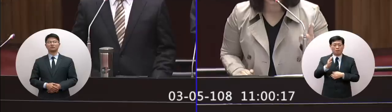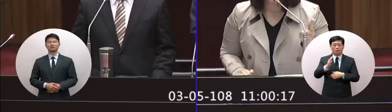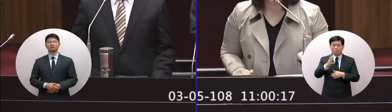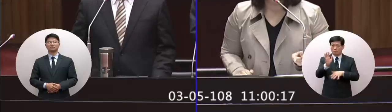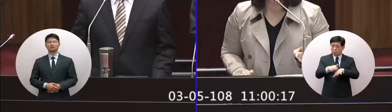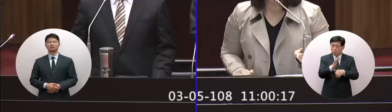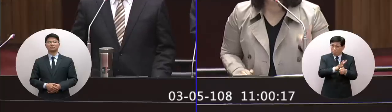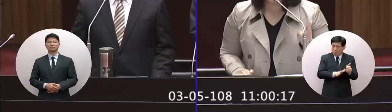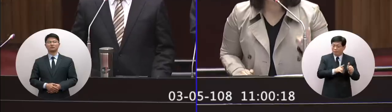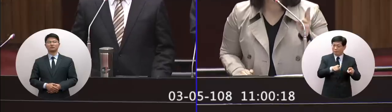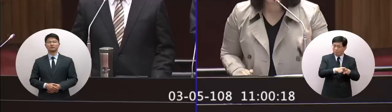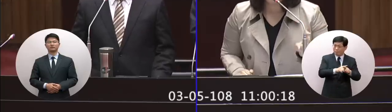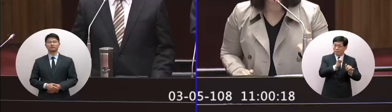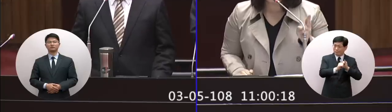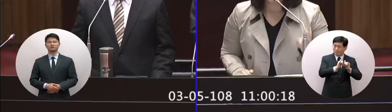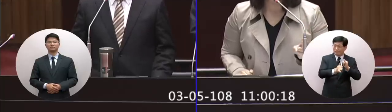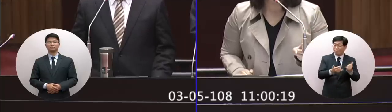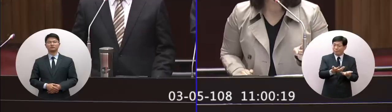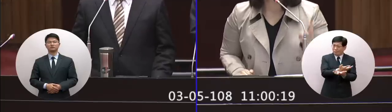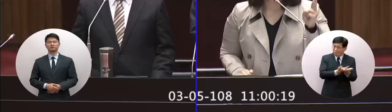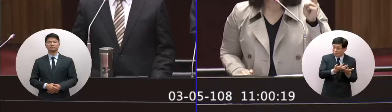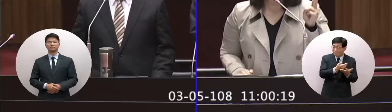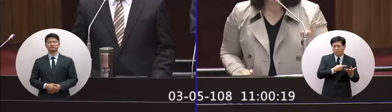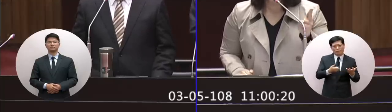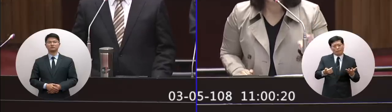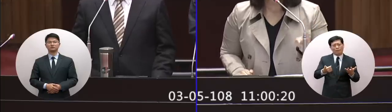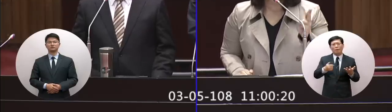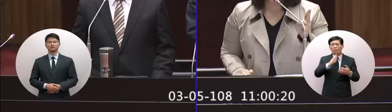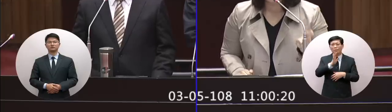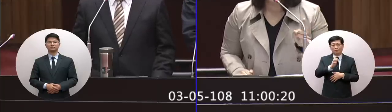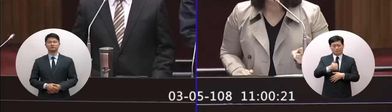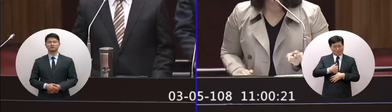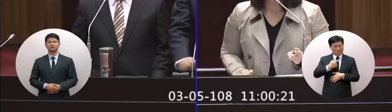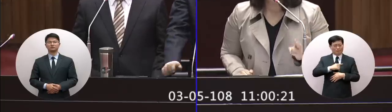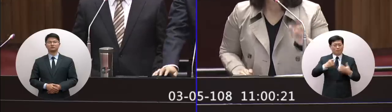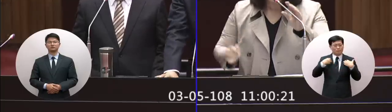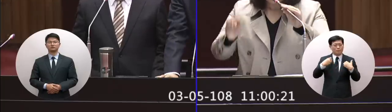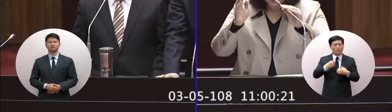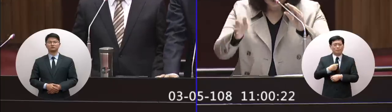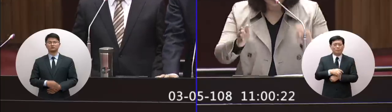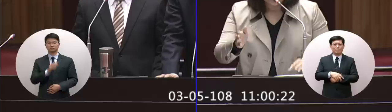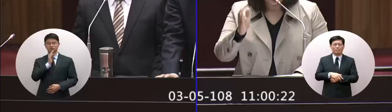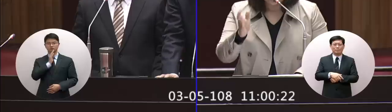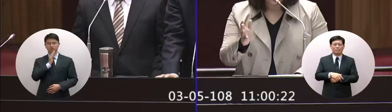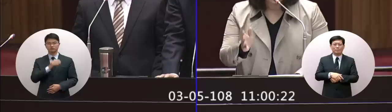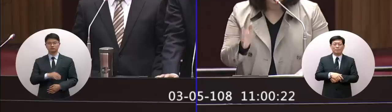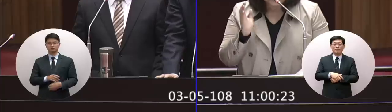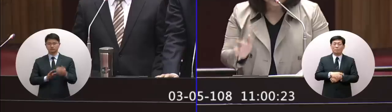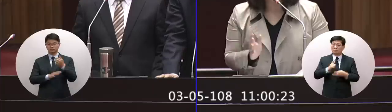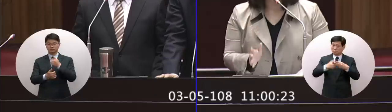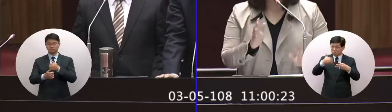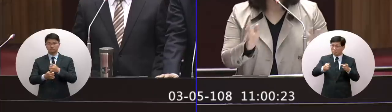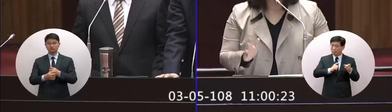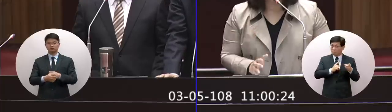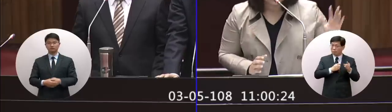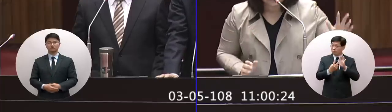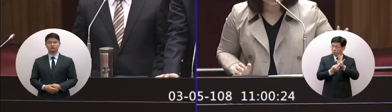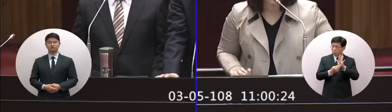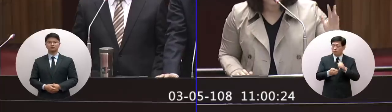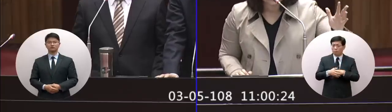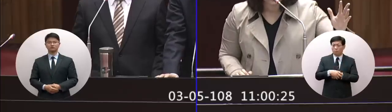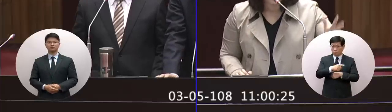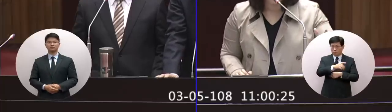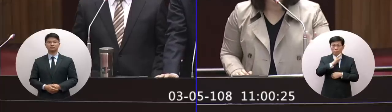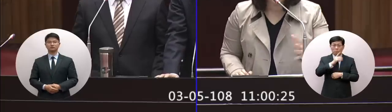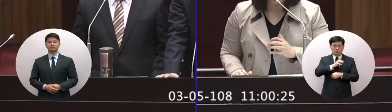方的交流，我觉得这也是相对是我们政府的责任。 是的。 对，主委你自己都说你